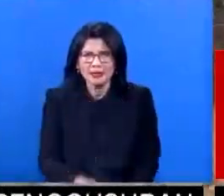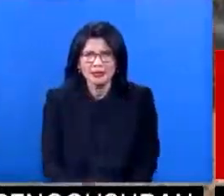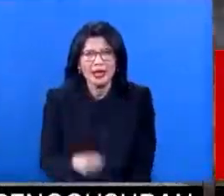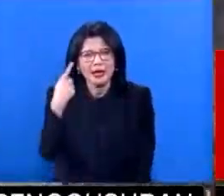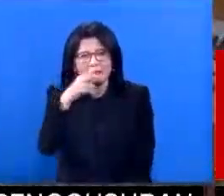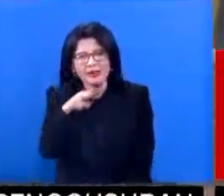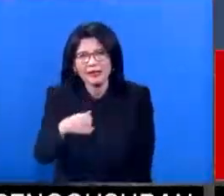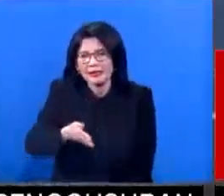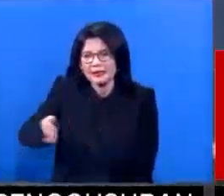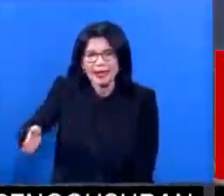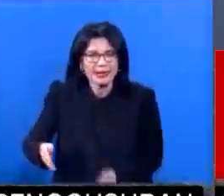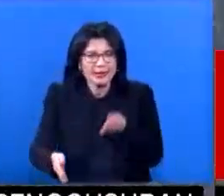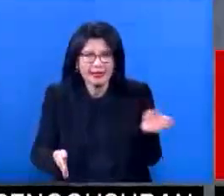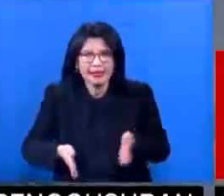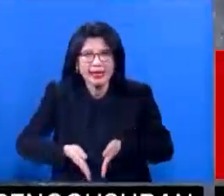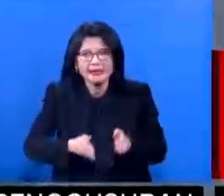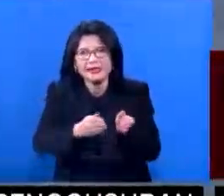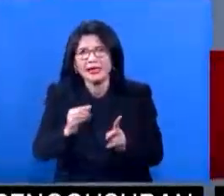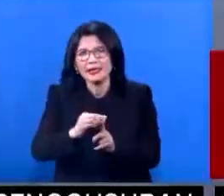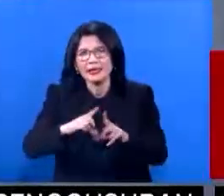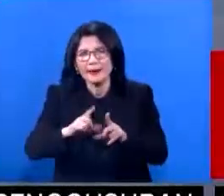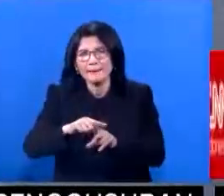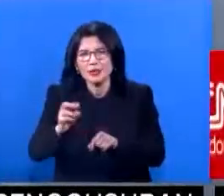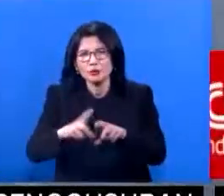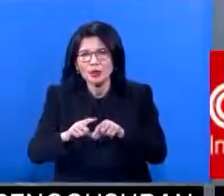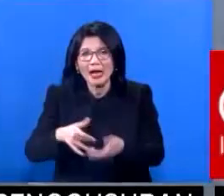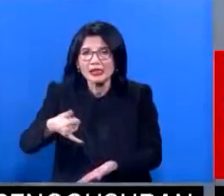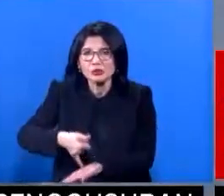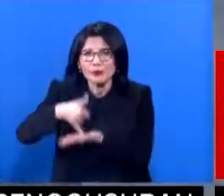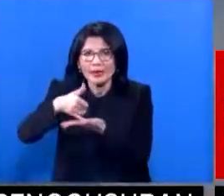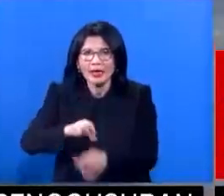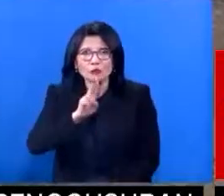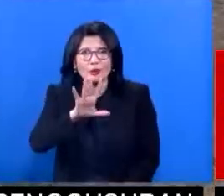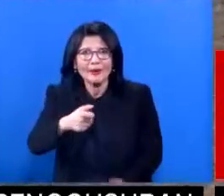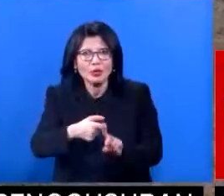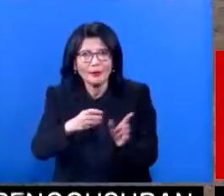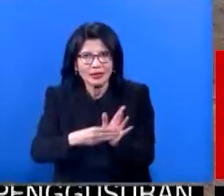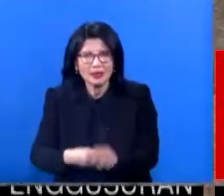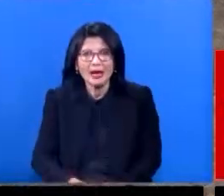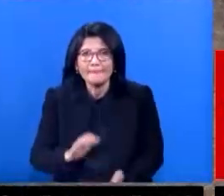dilihat di sisi kanan dan kiri jalur pantura Situbondo sepanjang 25 km.